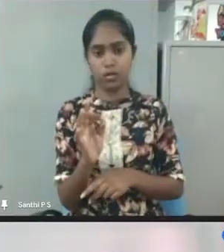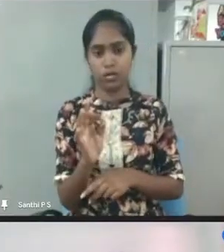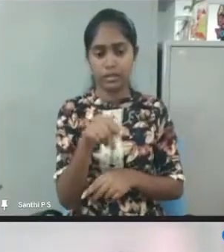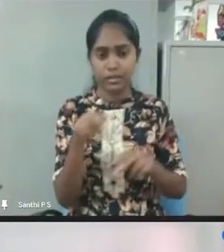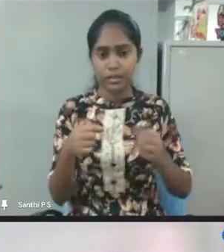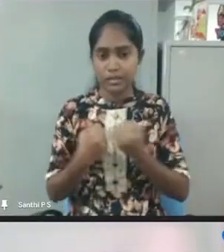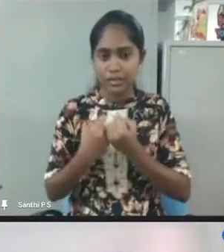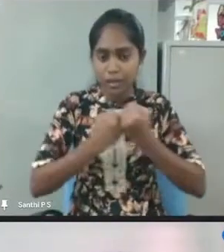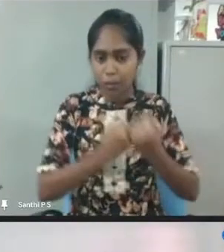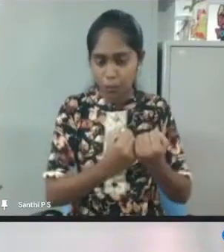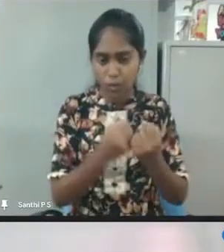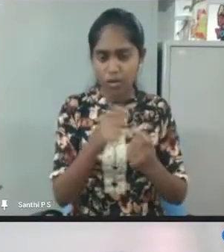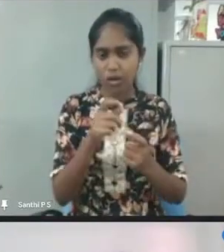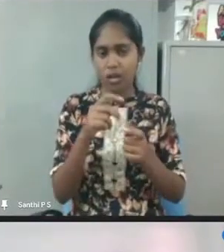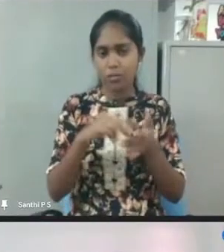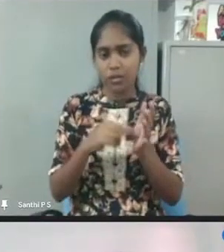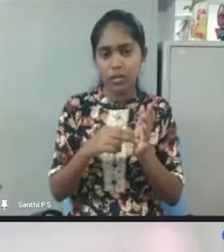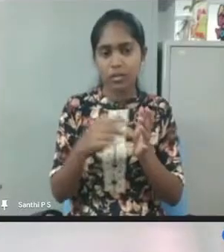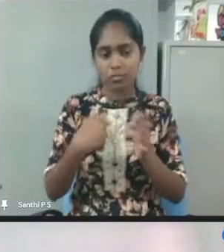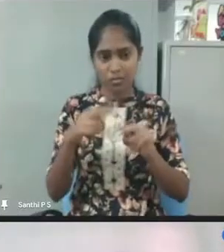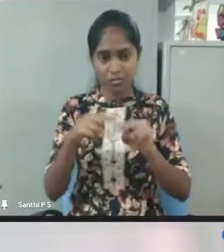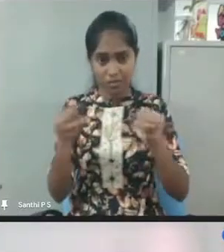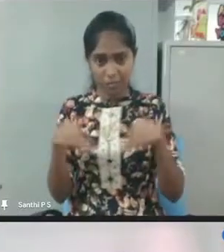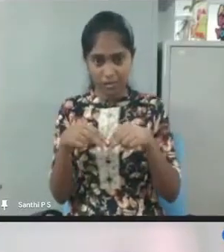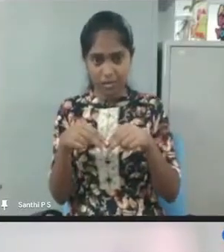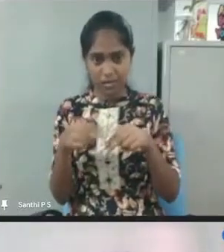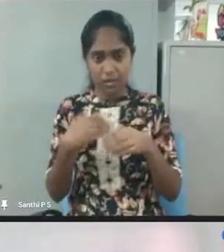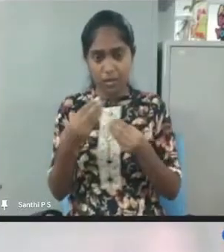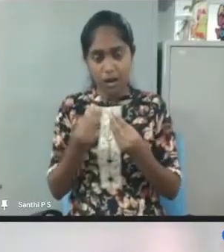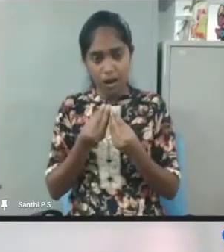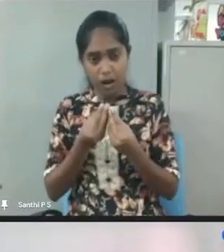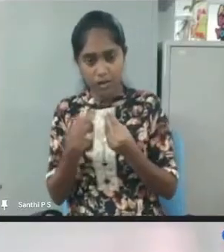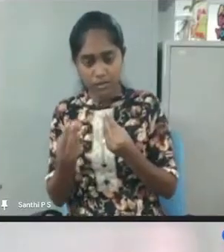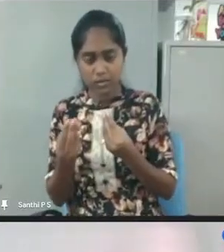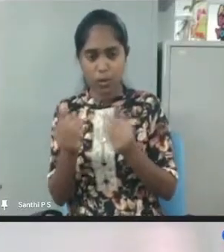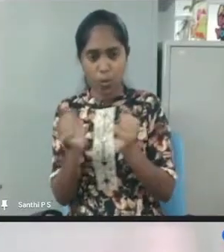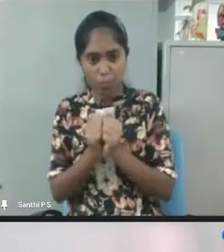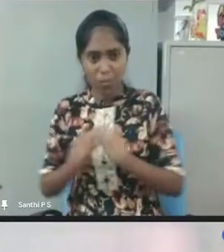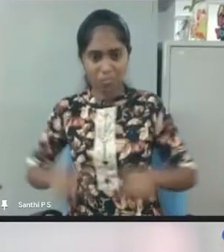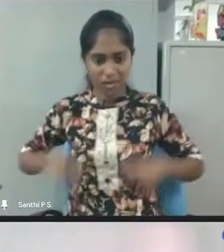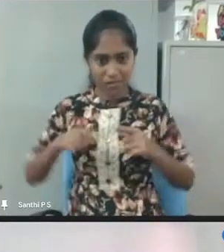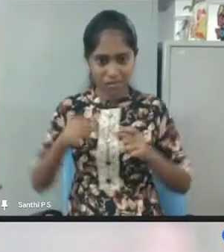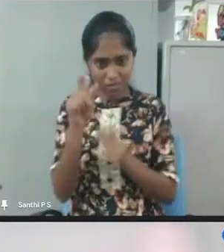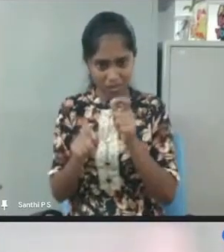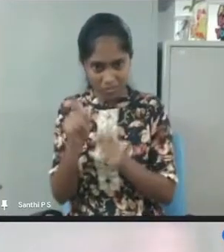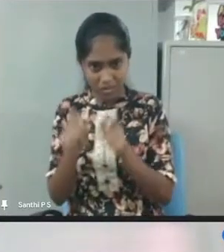സപ്പോർട്ട് സിസ്റ്റം എന്ന് പറയുമ്പോൾ പറഞ്ഞതുപോലെ നമ്മുടെ കുടുംബം, തൊട്ടടുത്തുള്ള നമ്മുടെ കുടുംബം, നമ്മുടെ